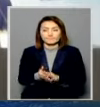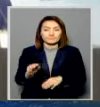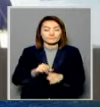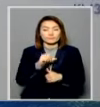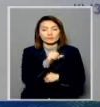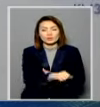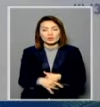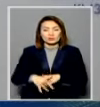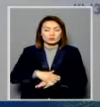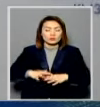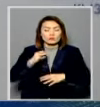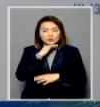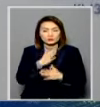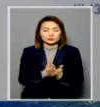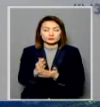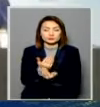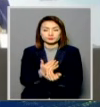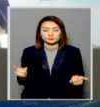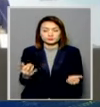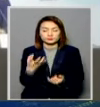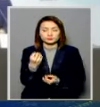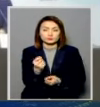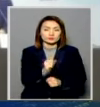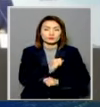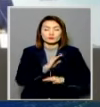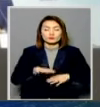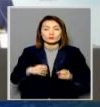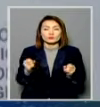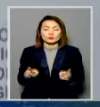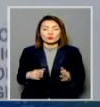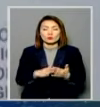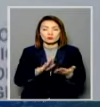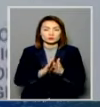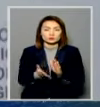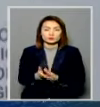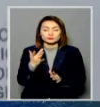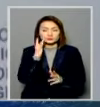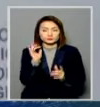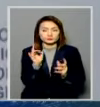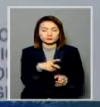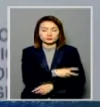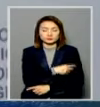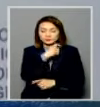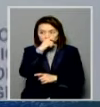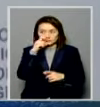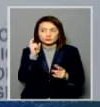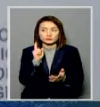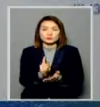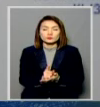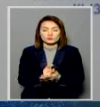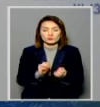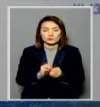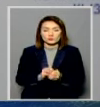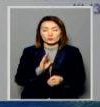қоспағанда халықтың келуіне, қызмет көрсетуіне және демалуына арналған үй-жайларда қоғамдық көлікте медициналық маскаларды кию режимін